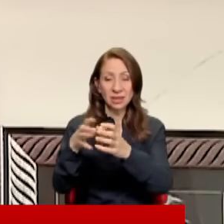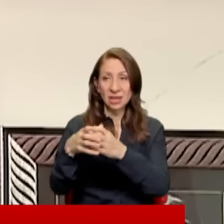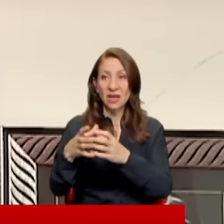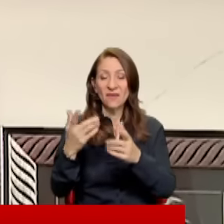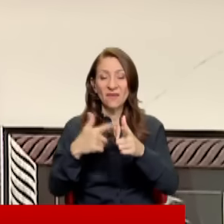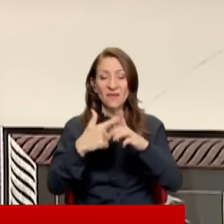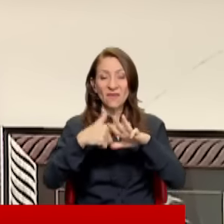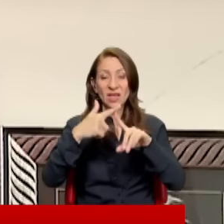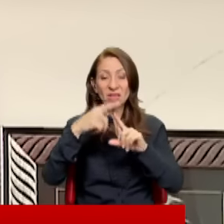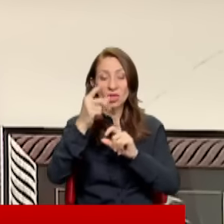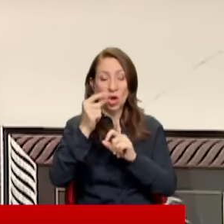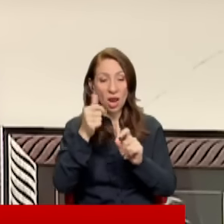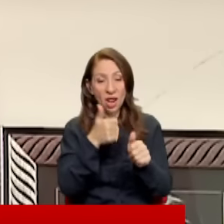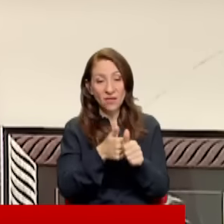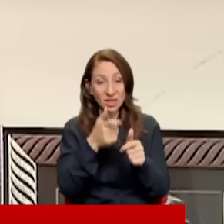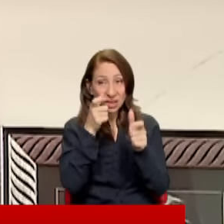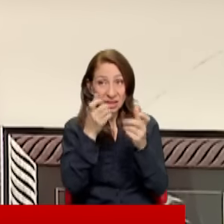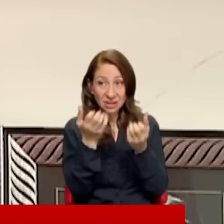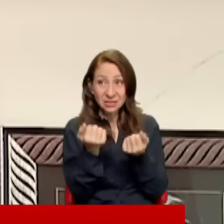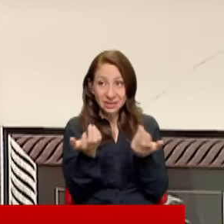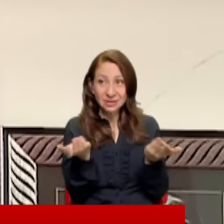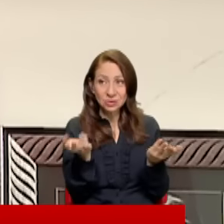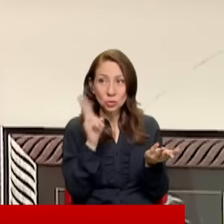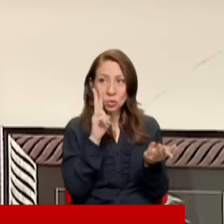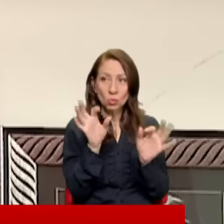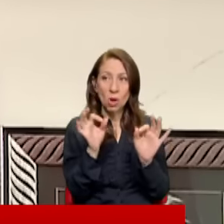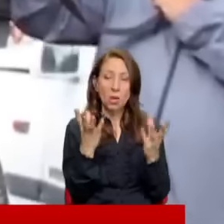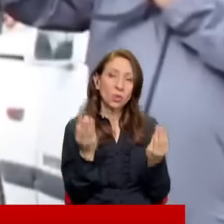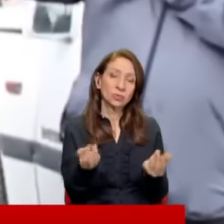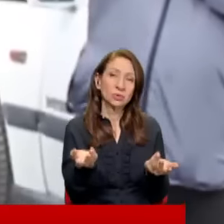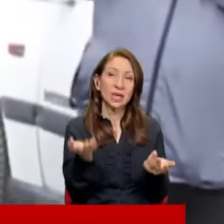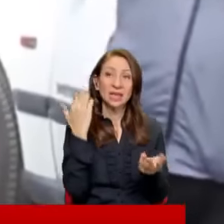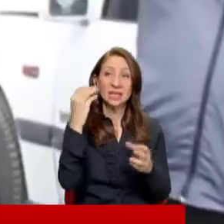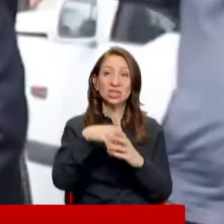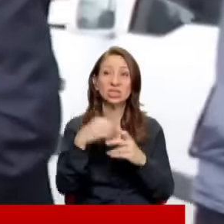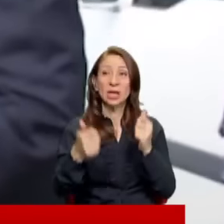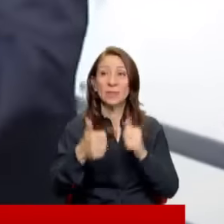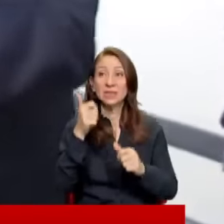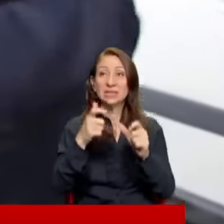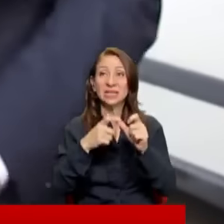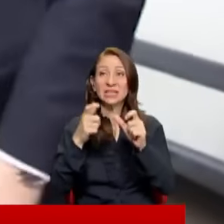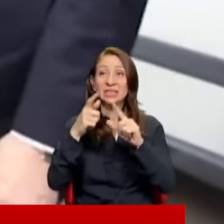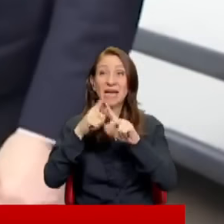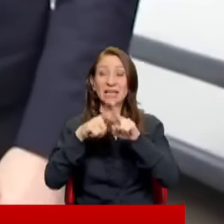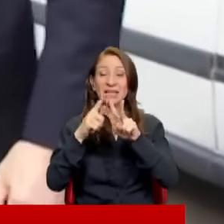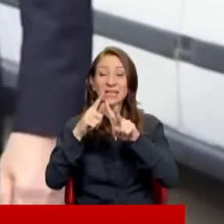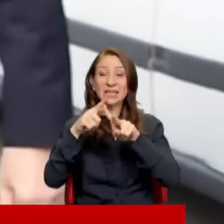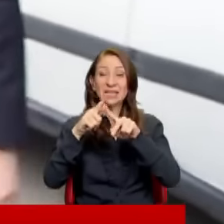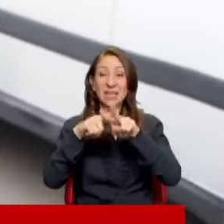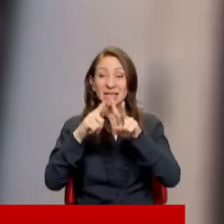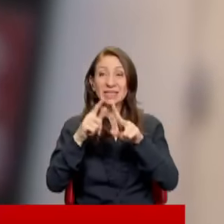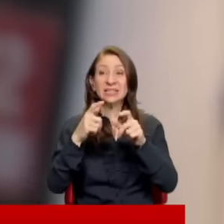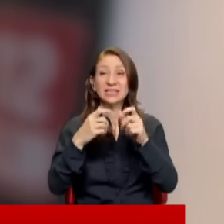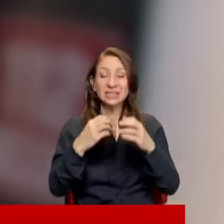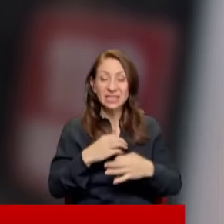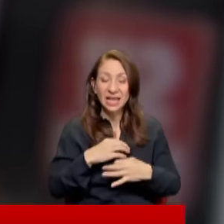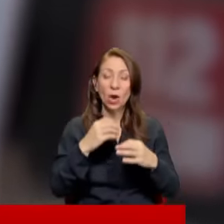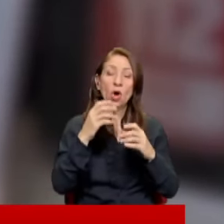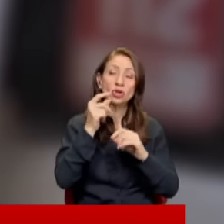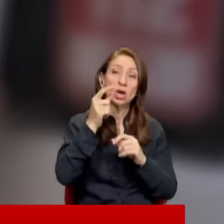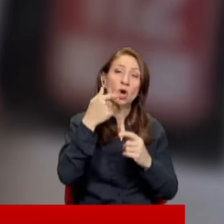ve fetö referansını dikkate alırsanız netice böyle olur eski İçişleri Bakanı Saadettin tantan gazeteci saygı Öztürk'e